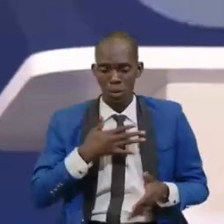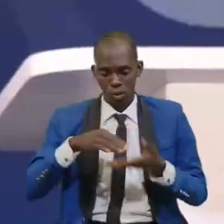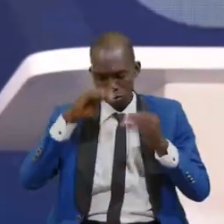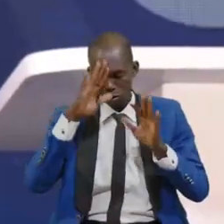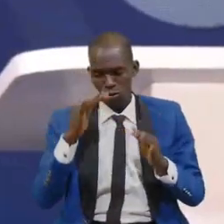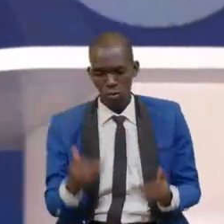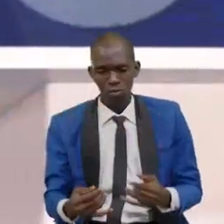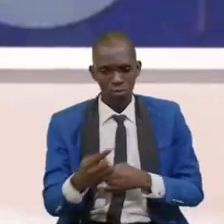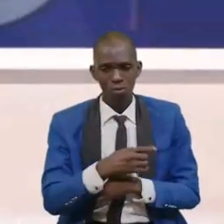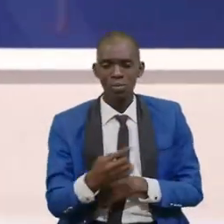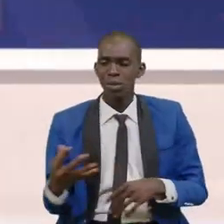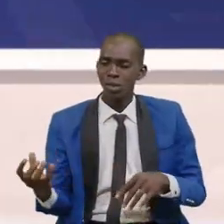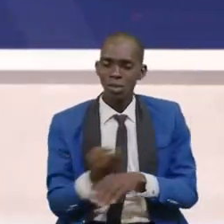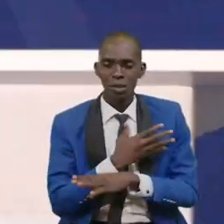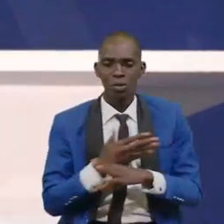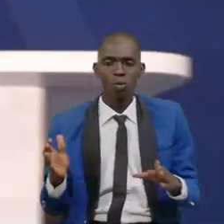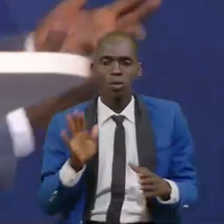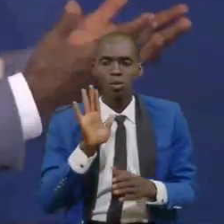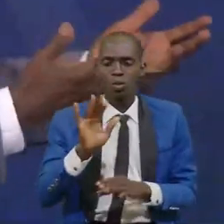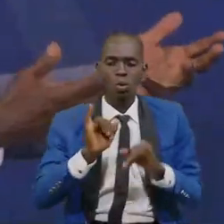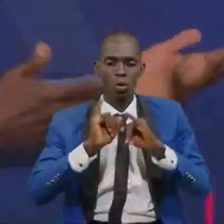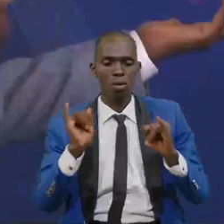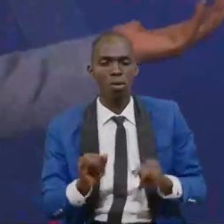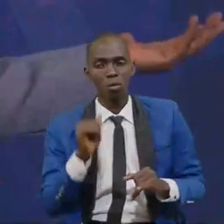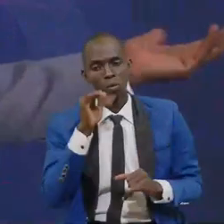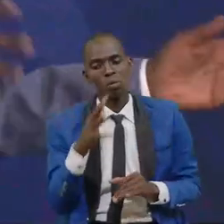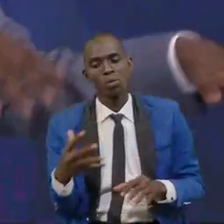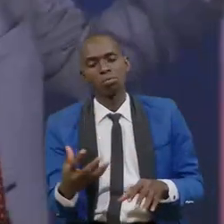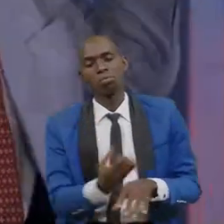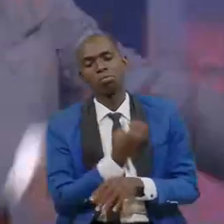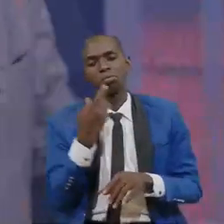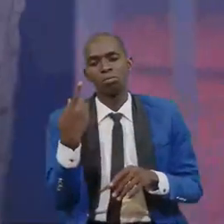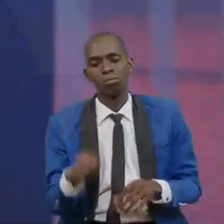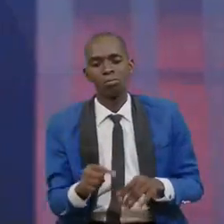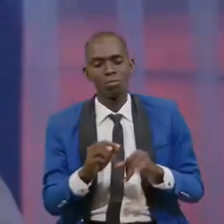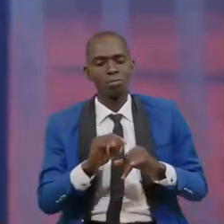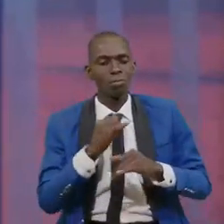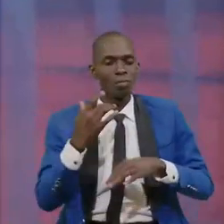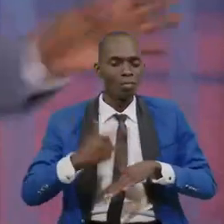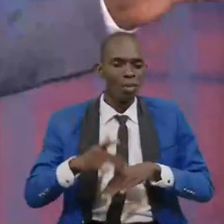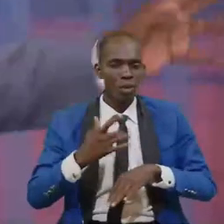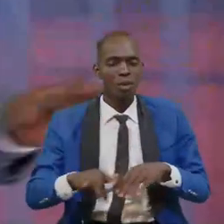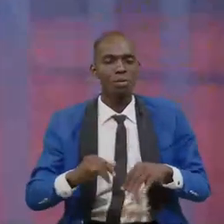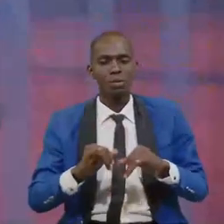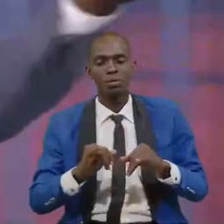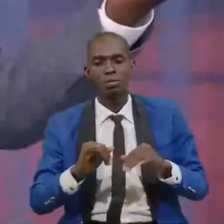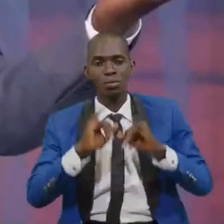aujourd'hui, jette ce pot. Elle a pris le pot vide, elle a cassé ça par